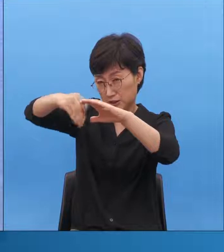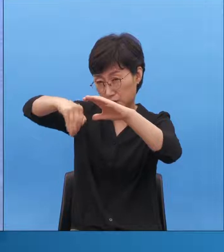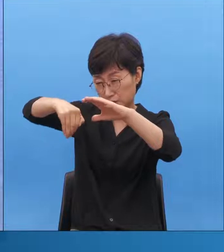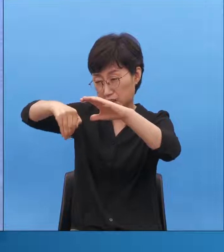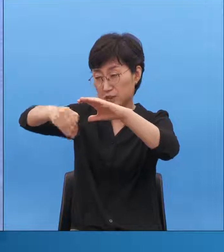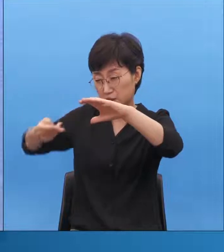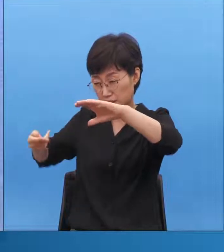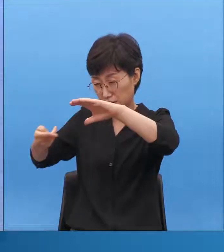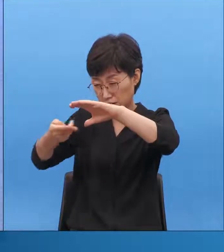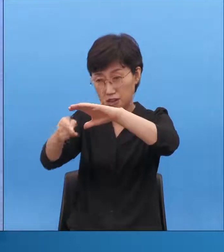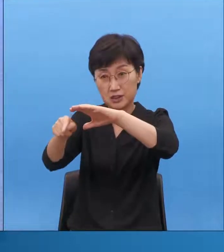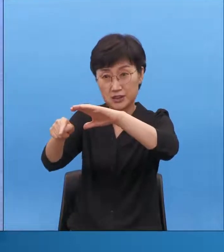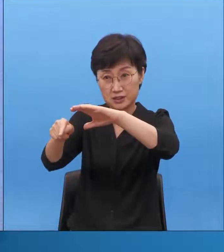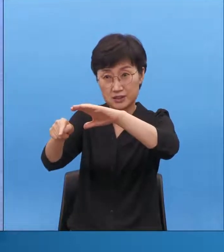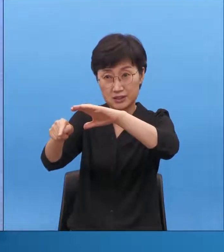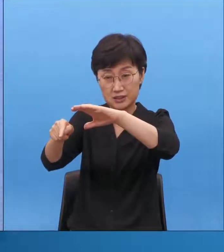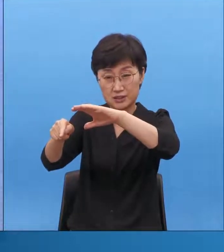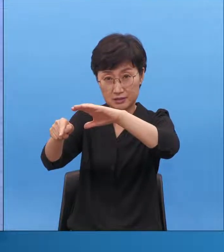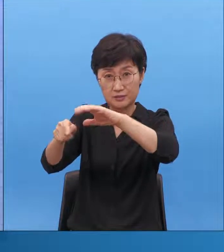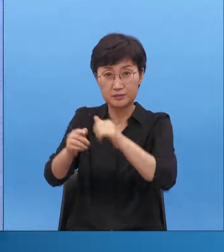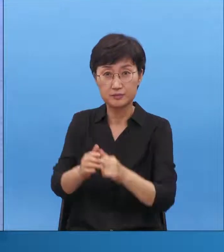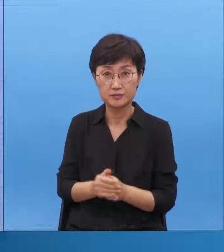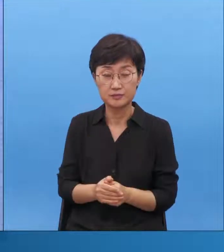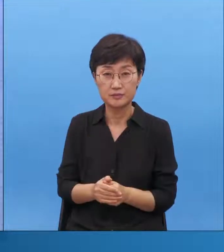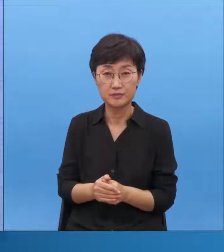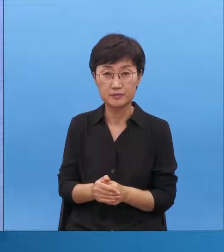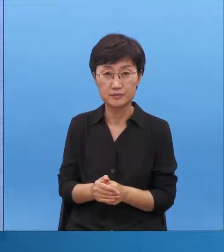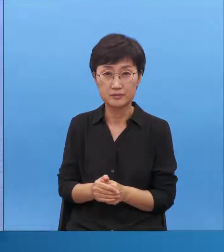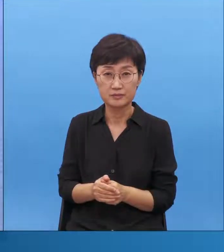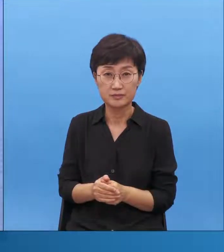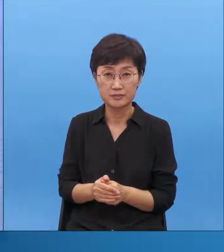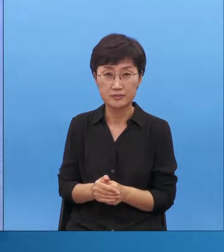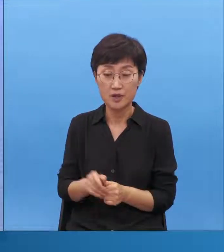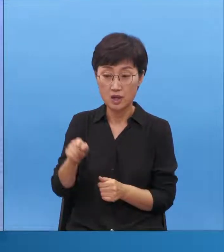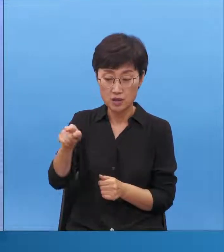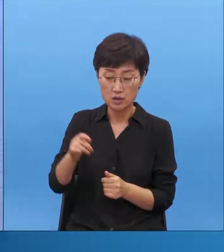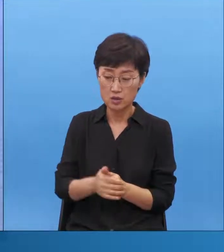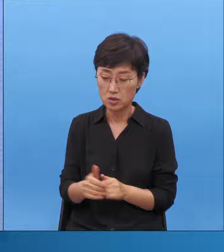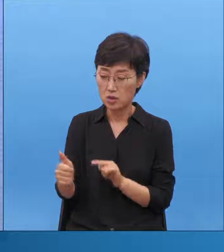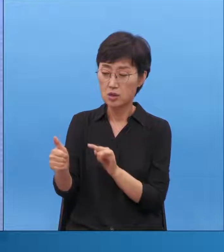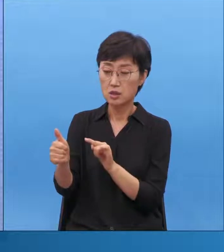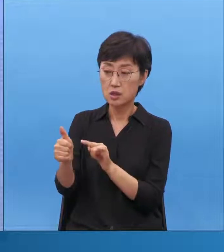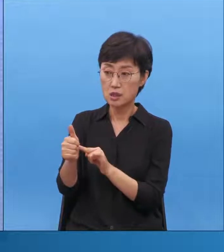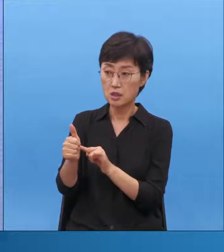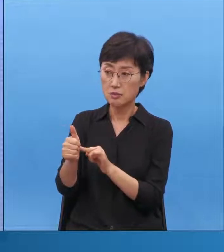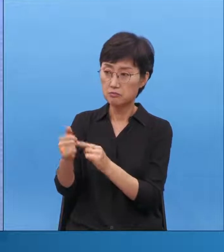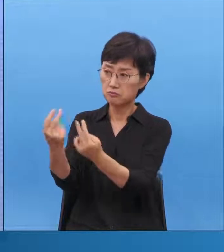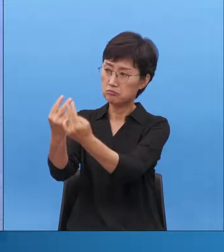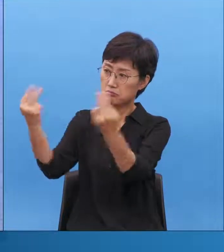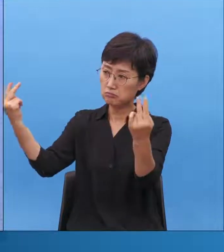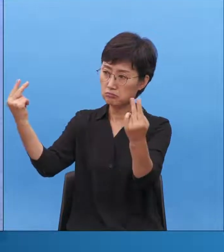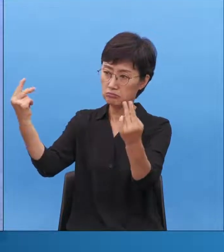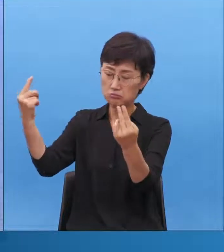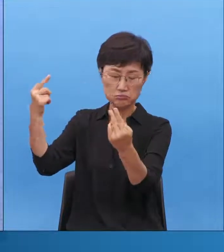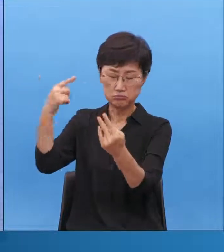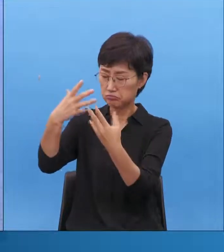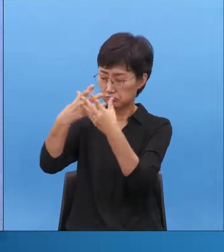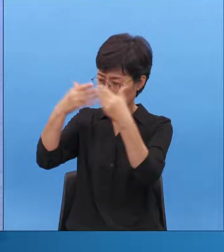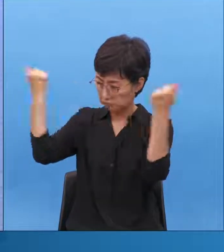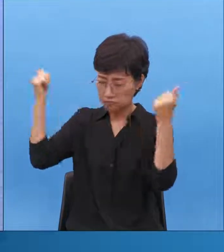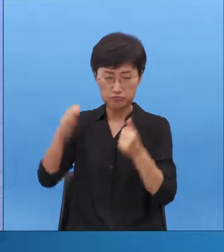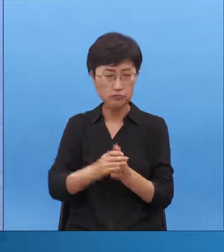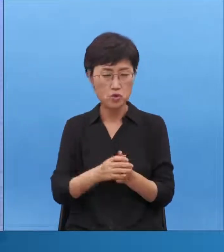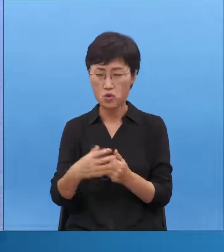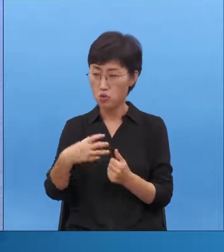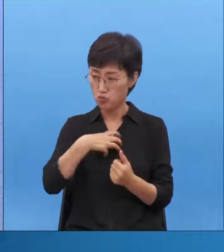그것도 유대인이 가장 싫어하는 겁니다. 위험한 겁니다. And in some sense, this is the most dangerous thing for the Jews.